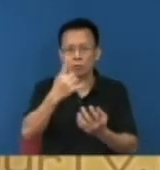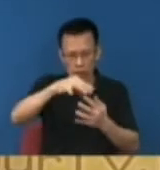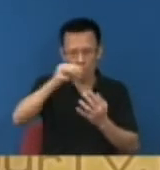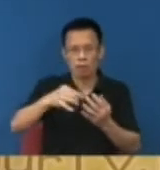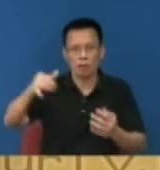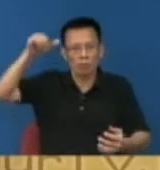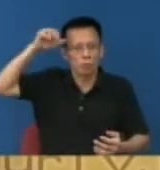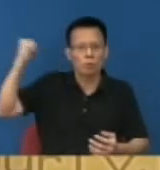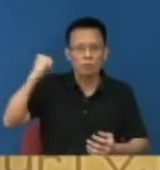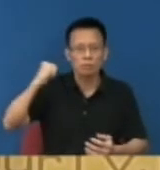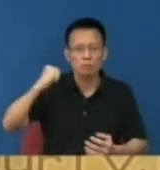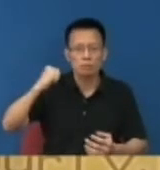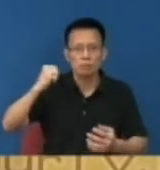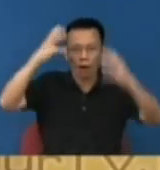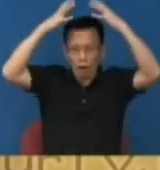這個愛因斯坦都講過，